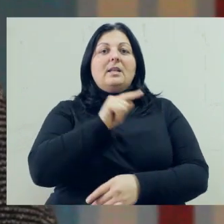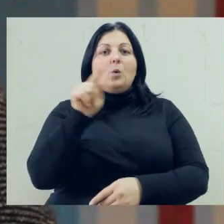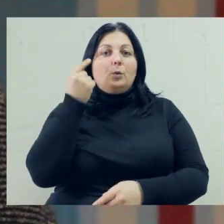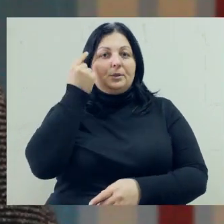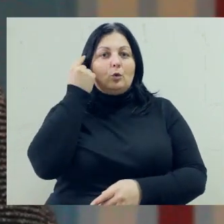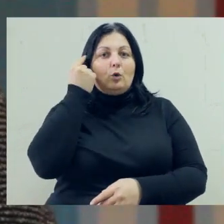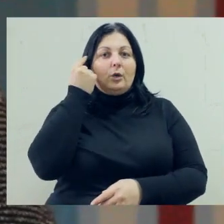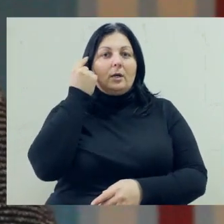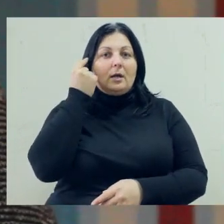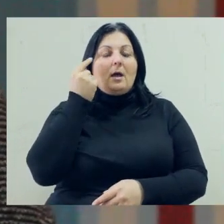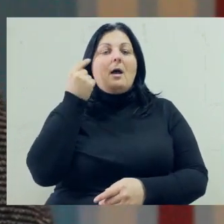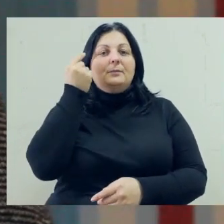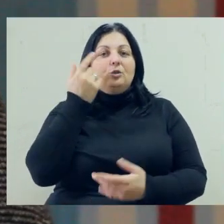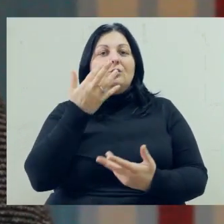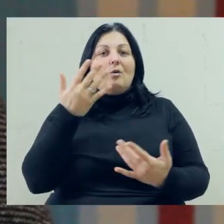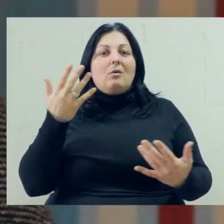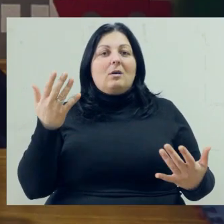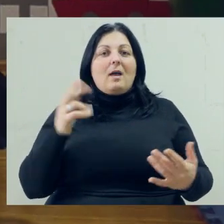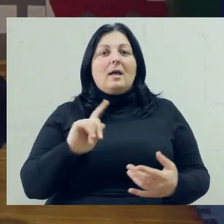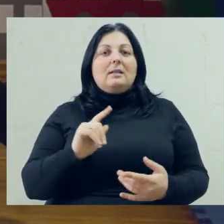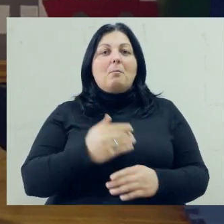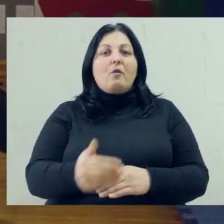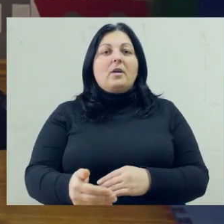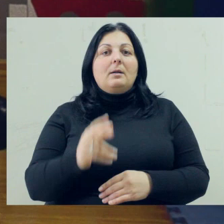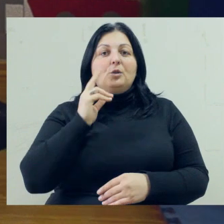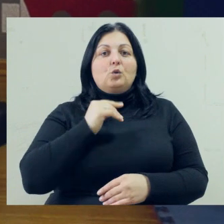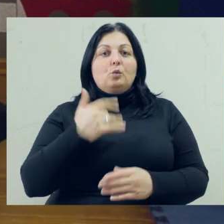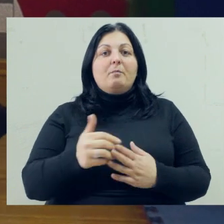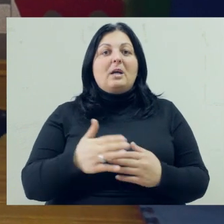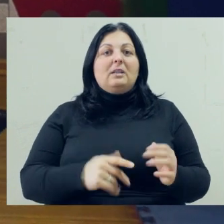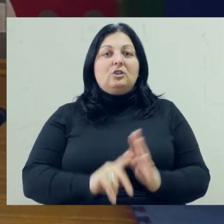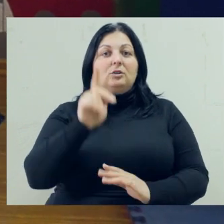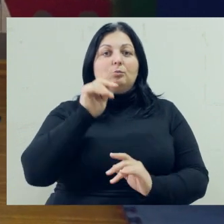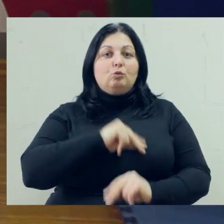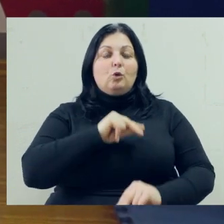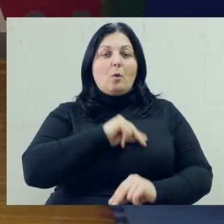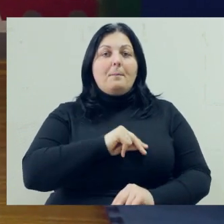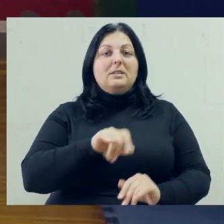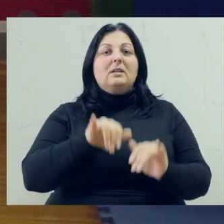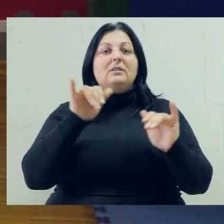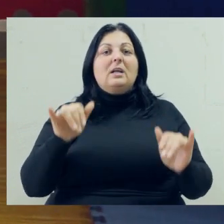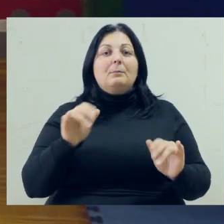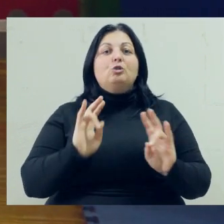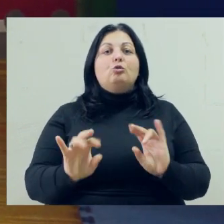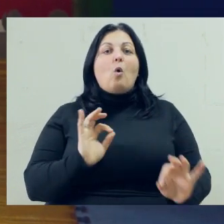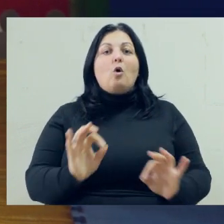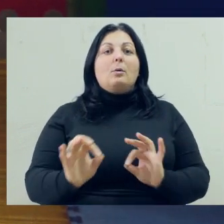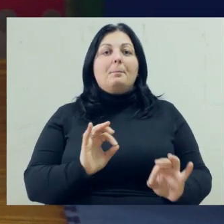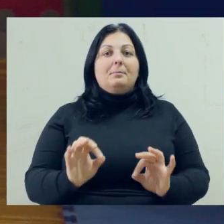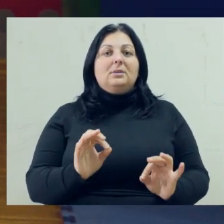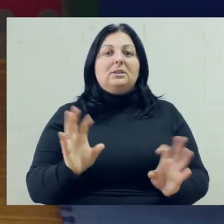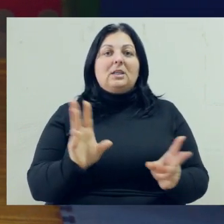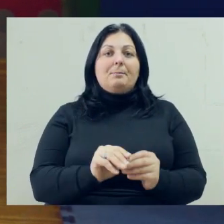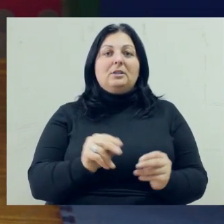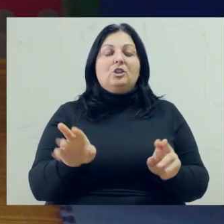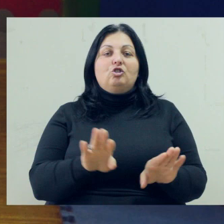gahlaut clinicuri psihologia, atopsihologia, Rata მოგვიანებით, როდესაც პრაქტიკაში დაიწყებს მუშაობას, განვითარების ნორმის და